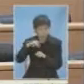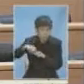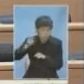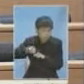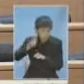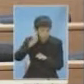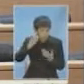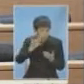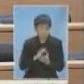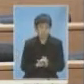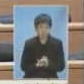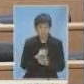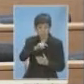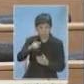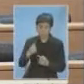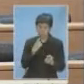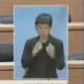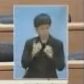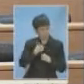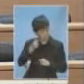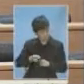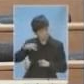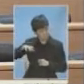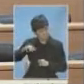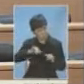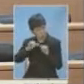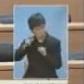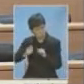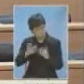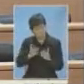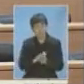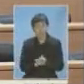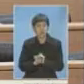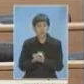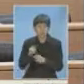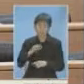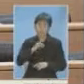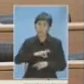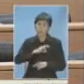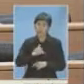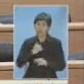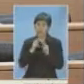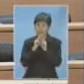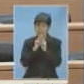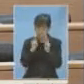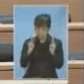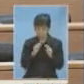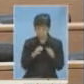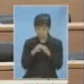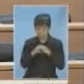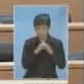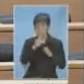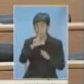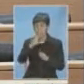จริงๆแล้วนะหลายคนยังถามเลยนะครับว่าจริงหรือเปล่าที่จะไปสร้างที่นั่นข้อมูลที่น่าตกใจครับจากกรรมธิการ35คณะนะ